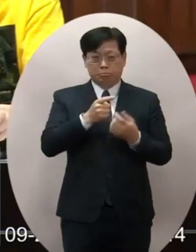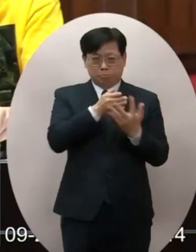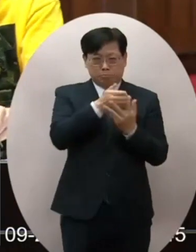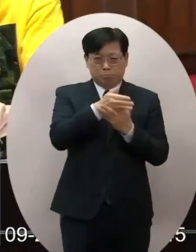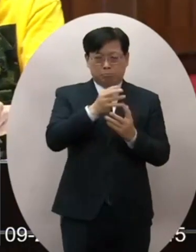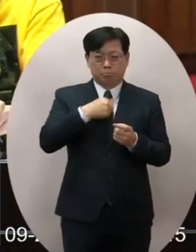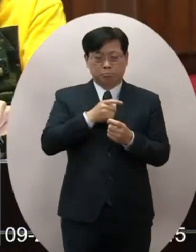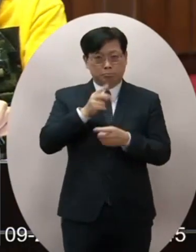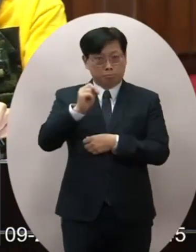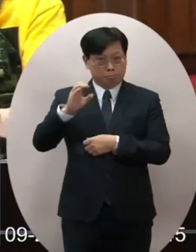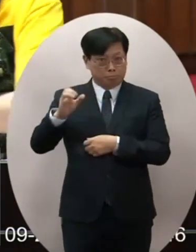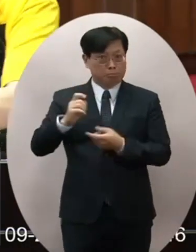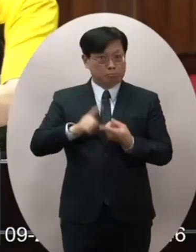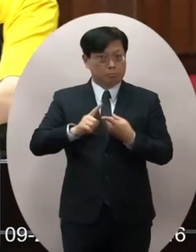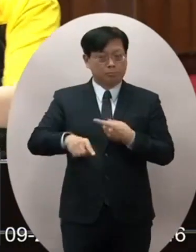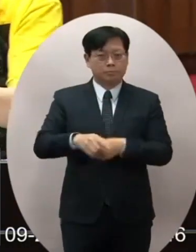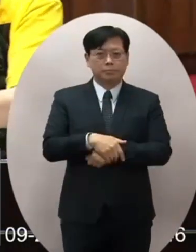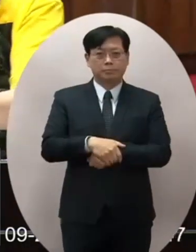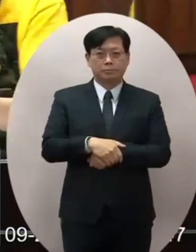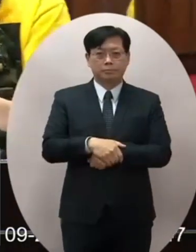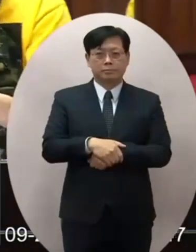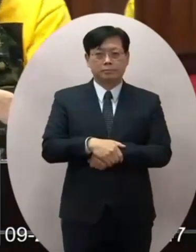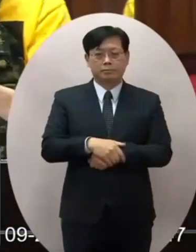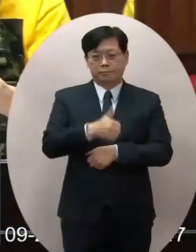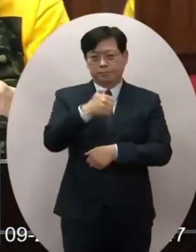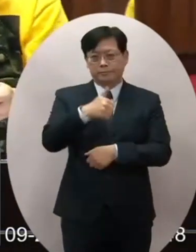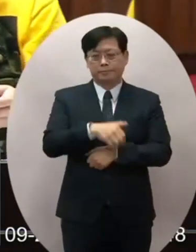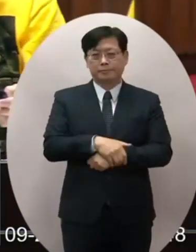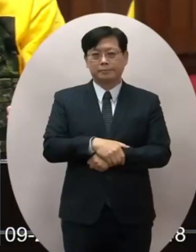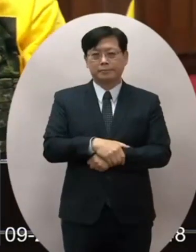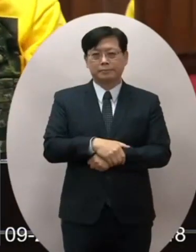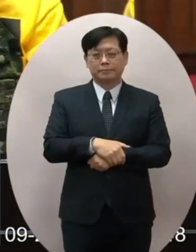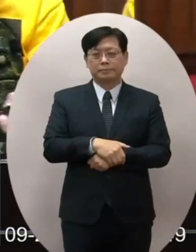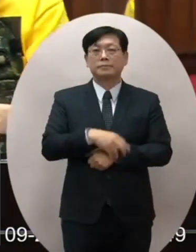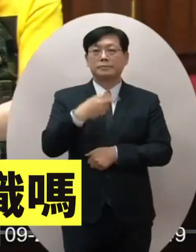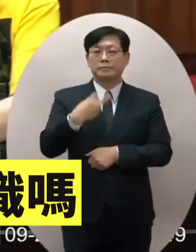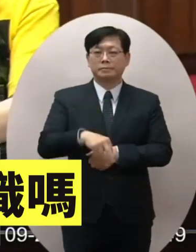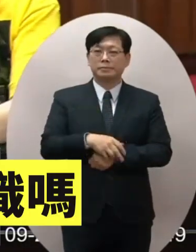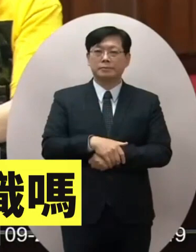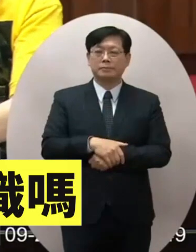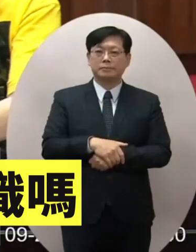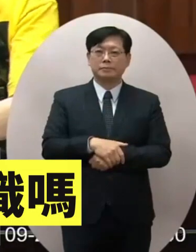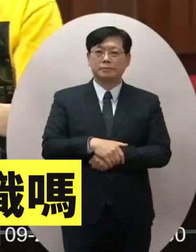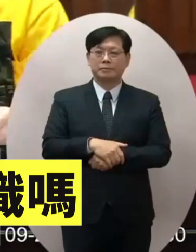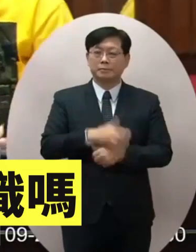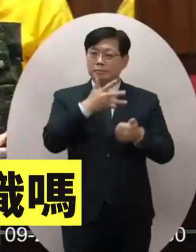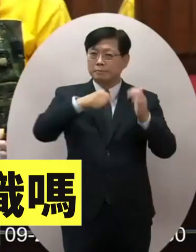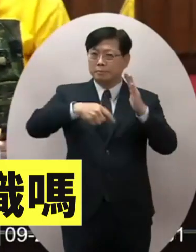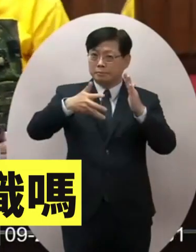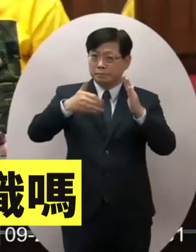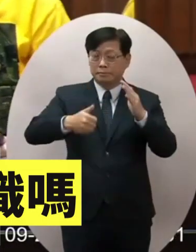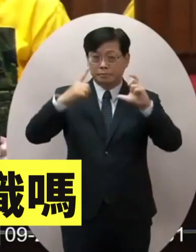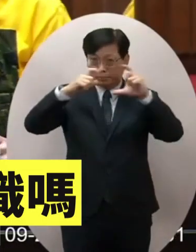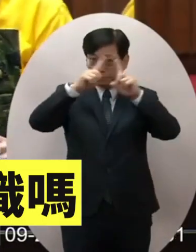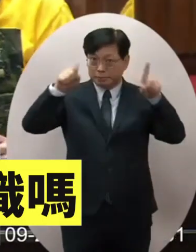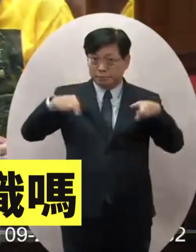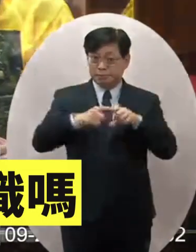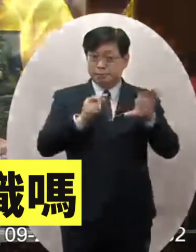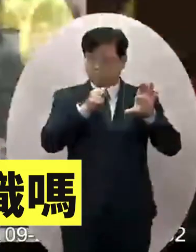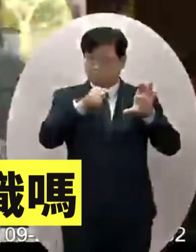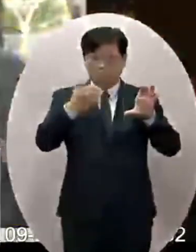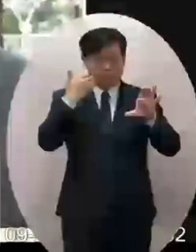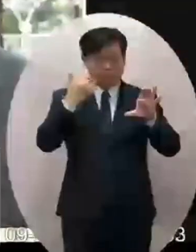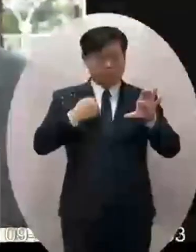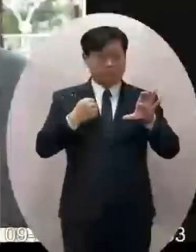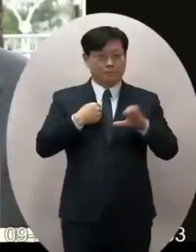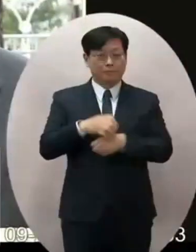入 NCC？ 请问你同意吗？ 同意。 是，谢谢。好，再来呢？请问院长，照片上这个人你认